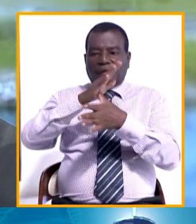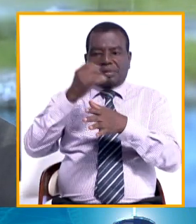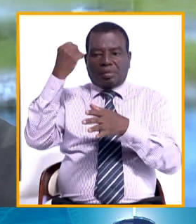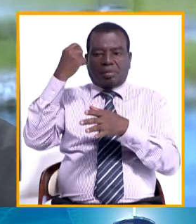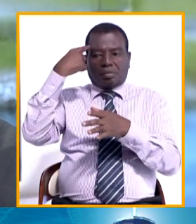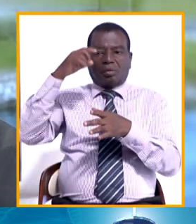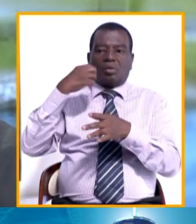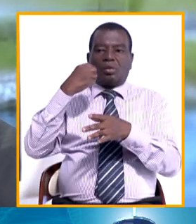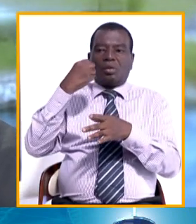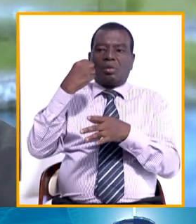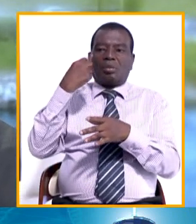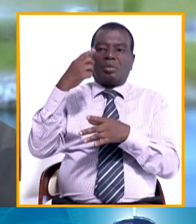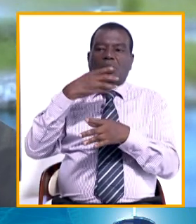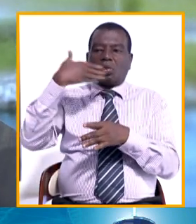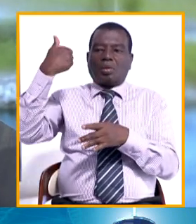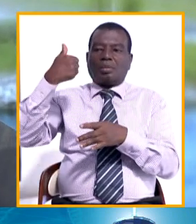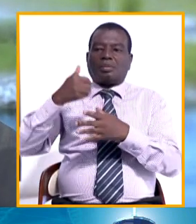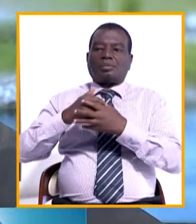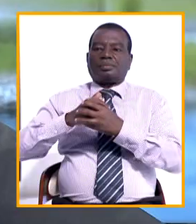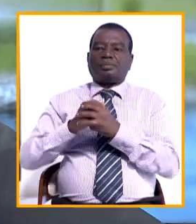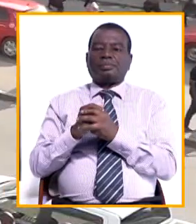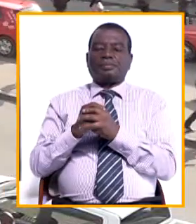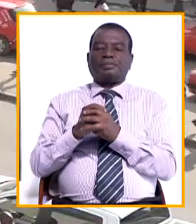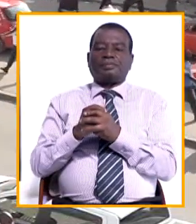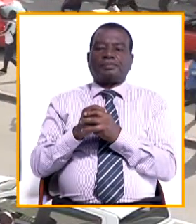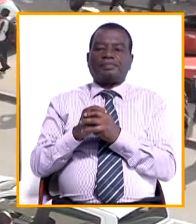deux du service économie de la rédaction de RTI.